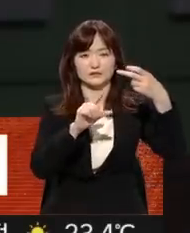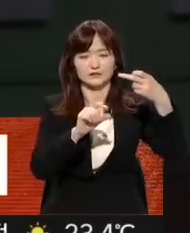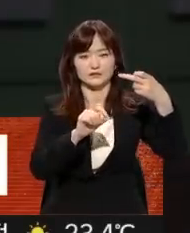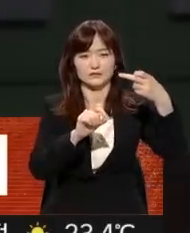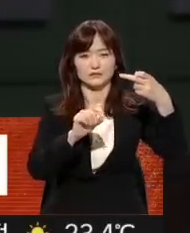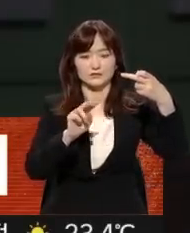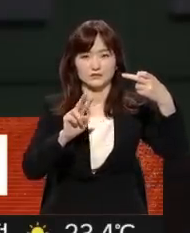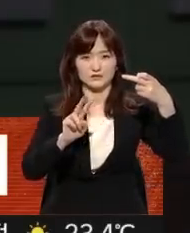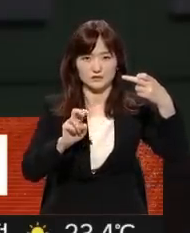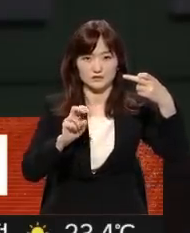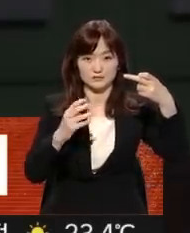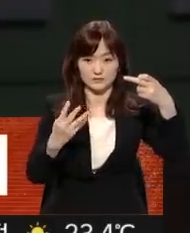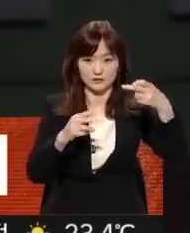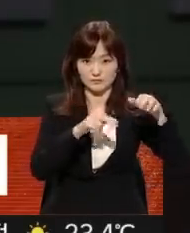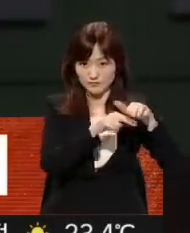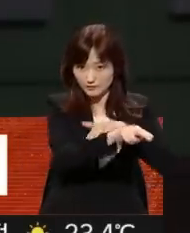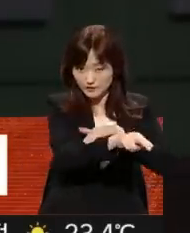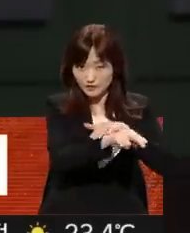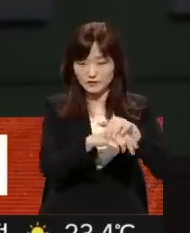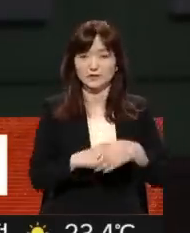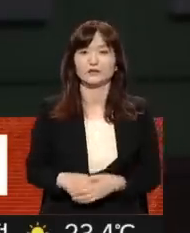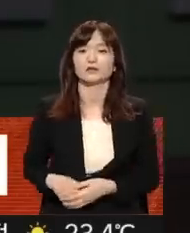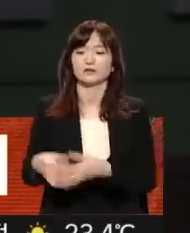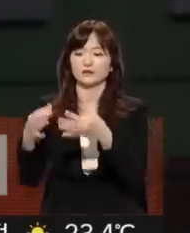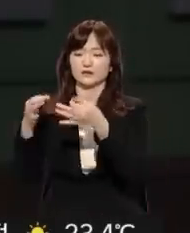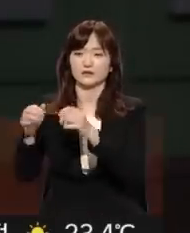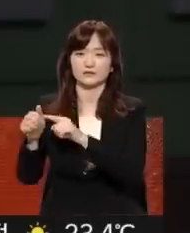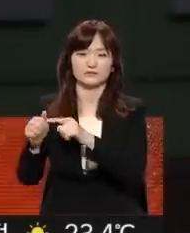감행을 했는데 이 김 씨가 피해자 찾으면